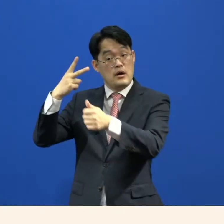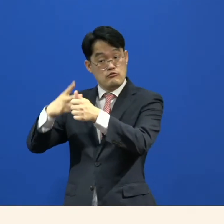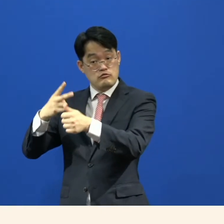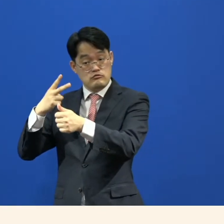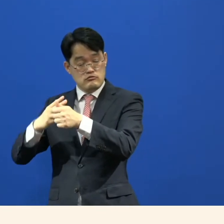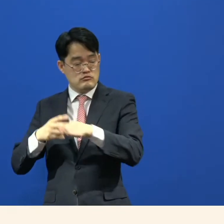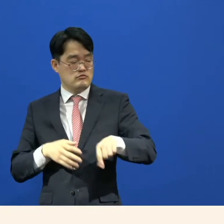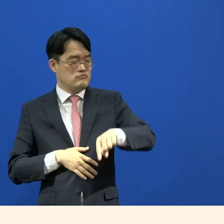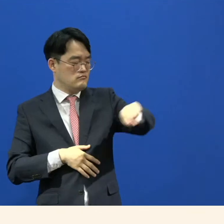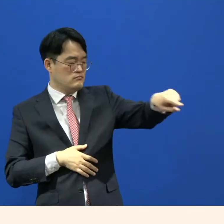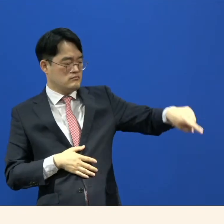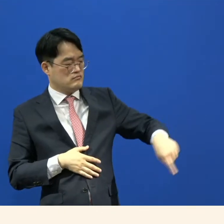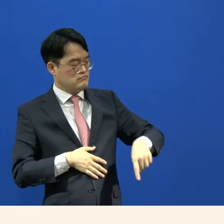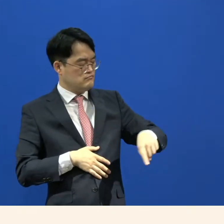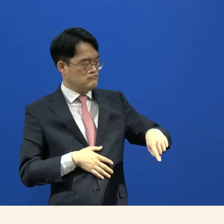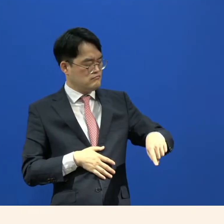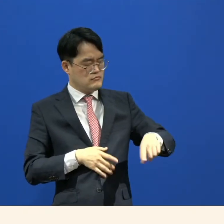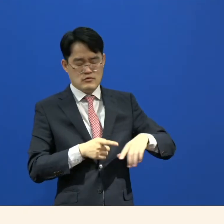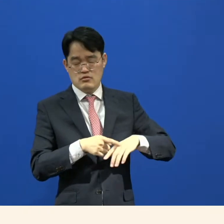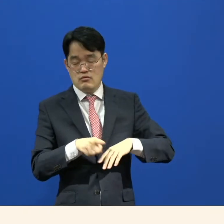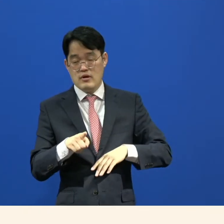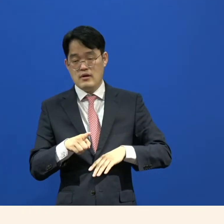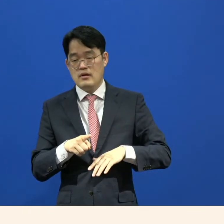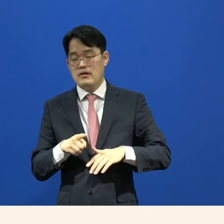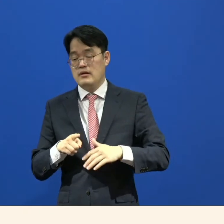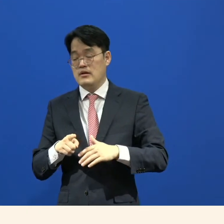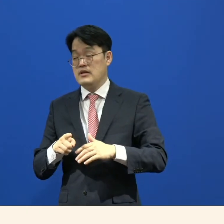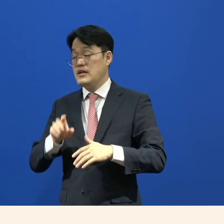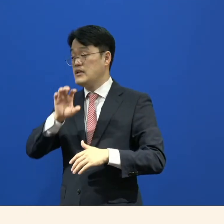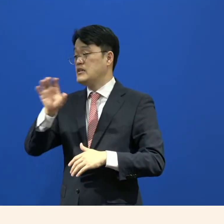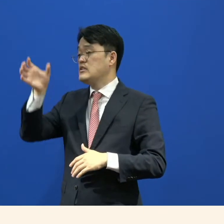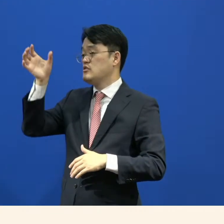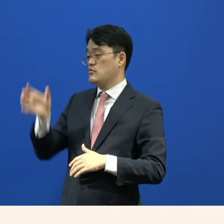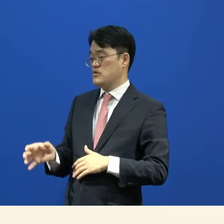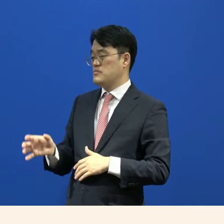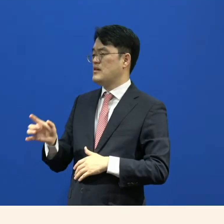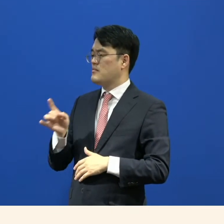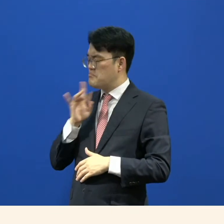그리스도의 십자가를 발견하고 난 뒤에는 다른 것을 자랑하고 싶지 않은 거예요.